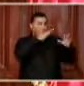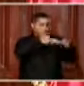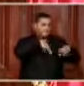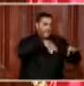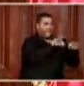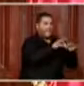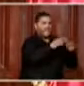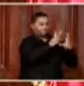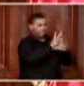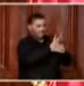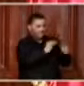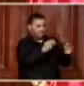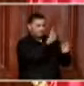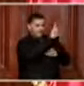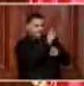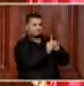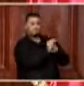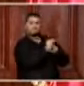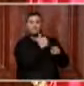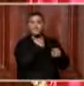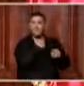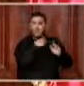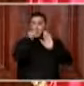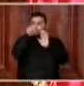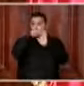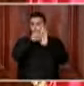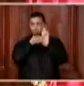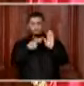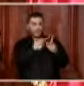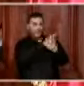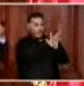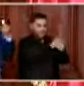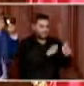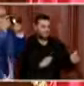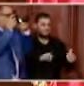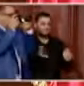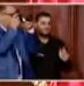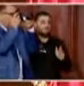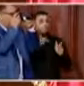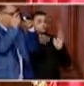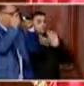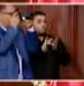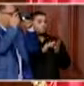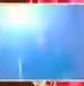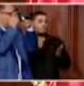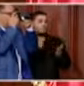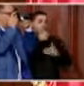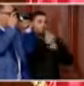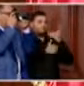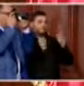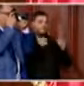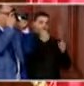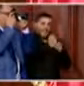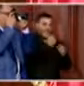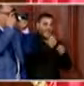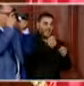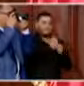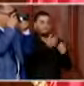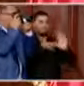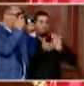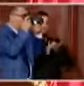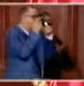ترابها وأن أحترم دستورها وتشريعها وأن أرعى